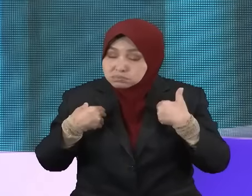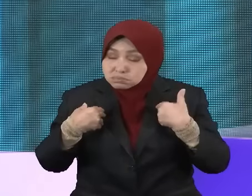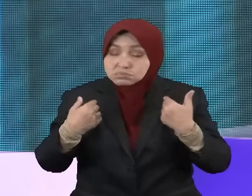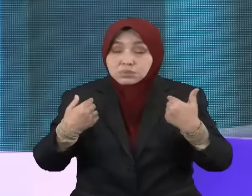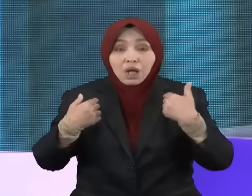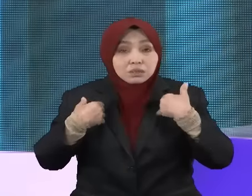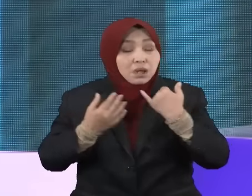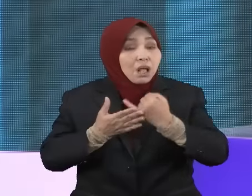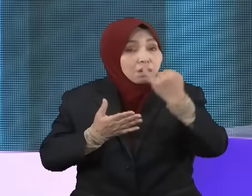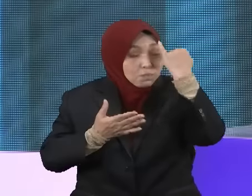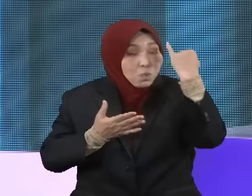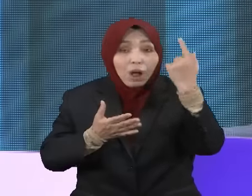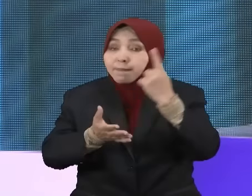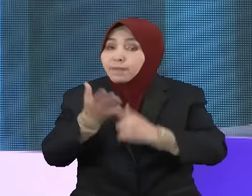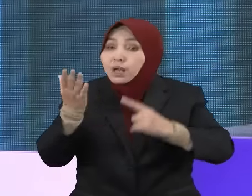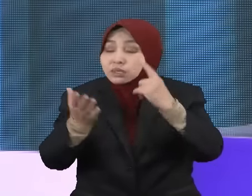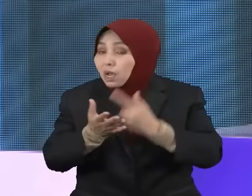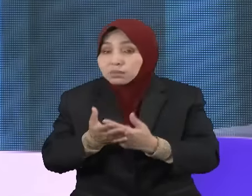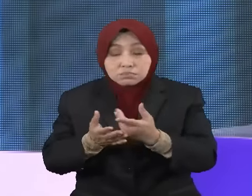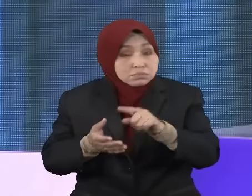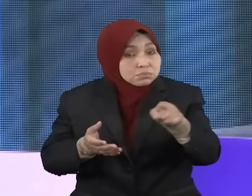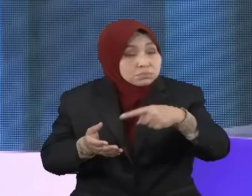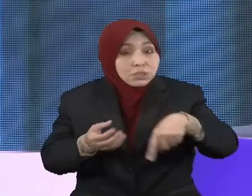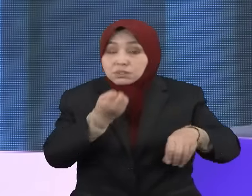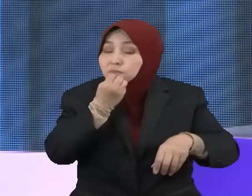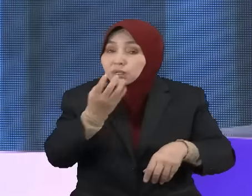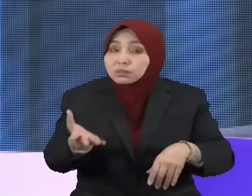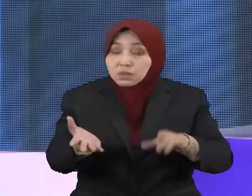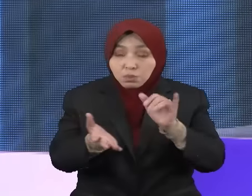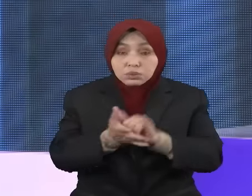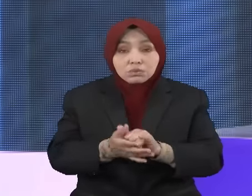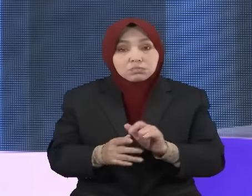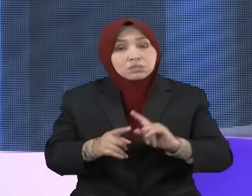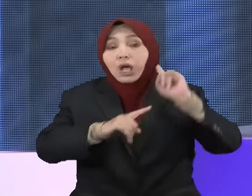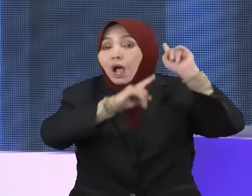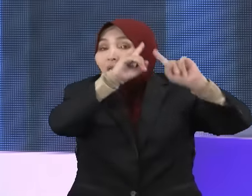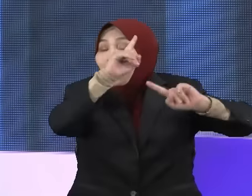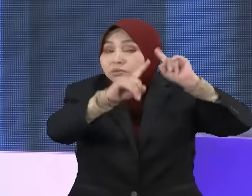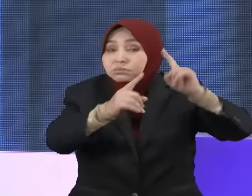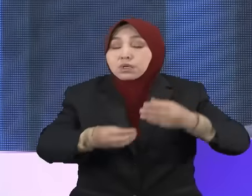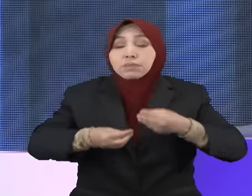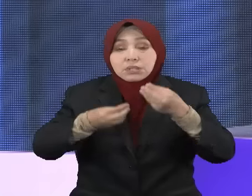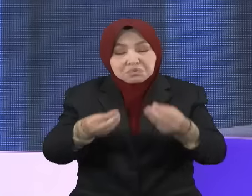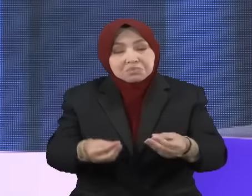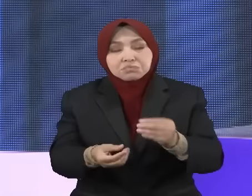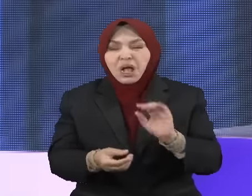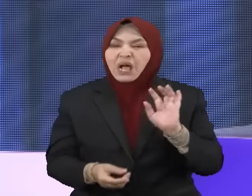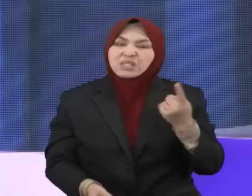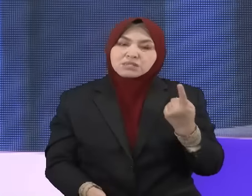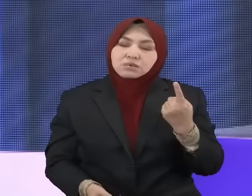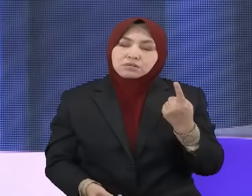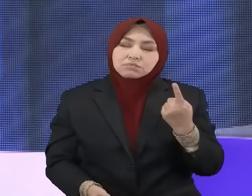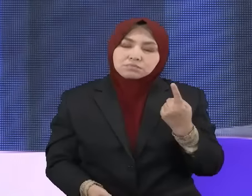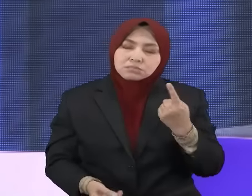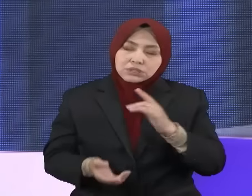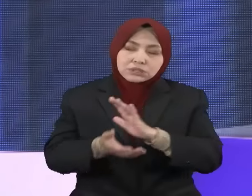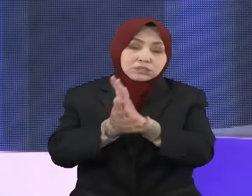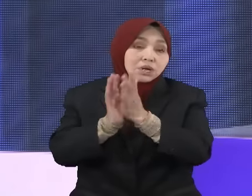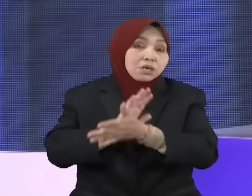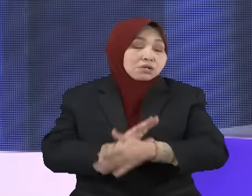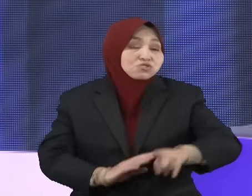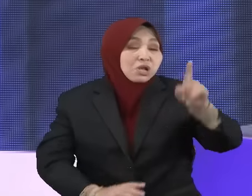mempunyai ilmu atas apa yang mereka nyatakan. Rupa-rupanya alasan yang mereka berikan itu hanyalah sebagai dhan, ya, sebagai